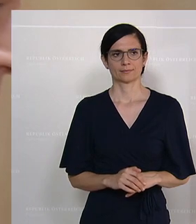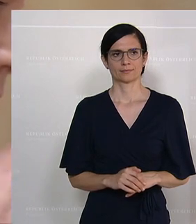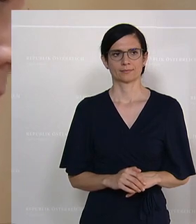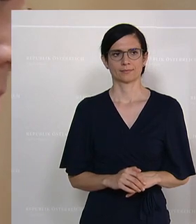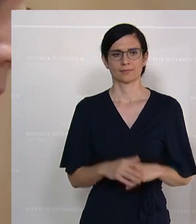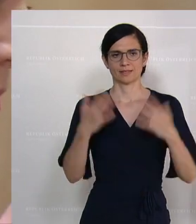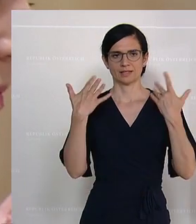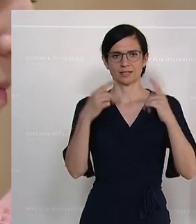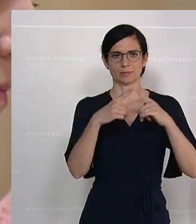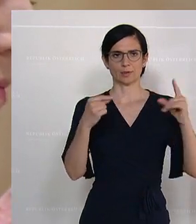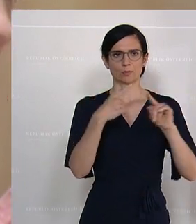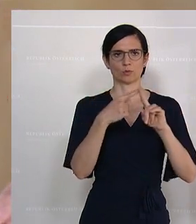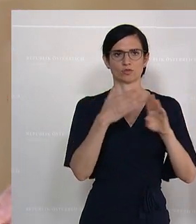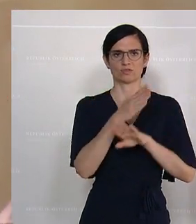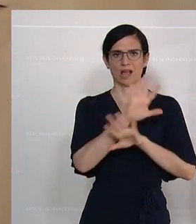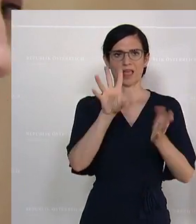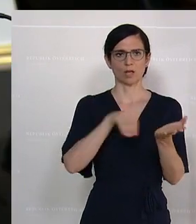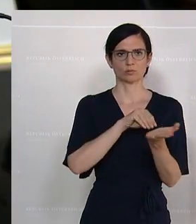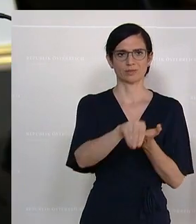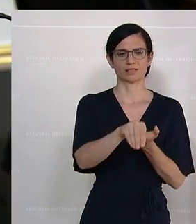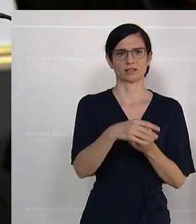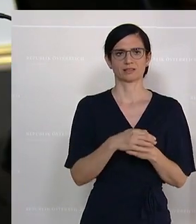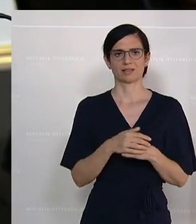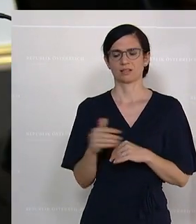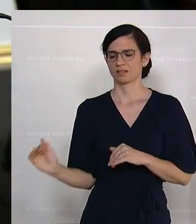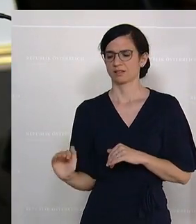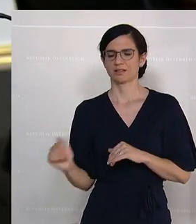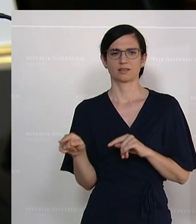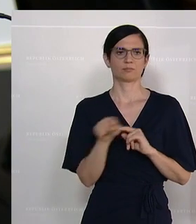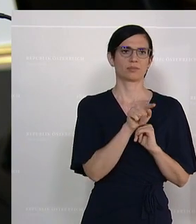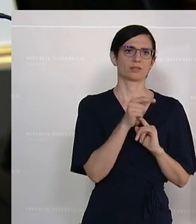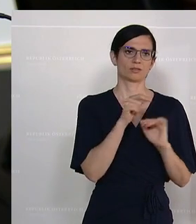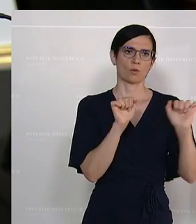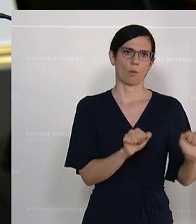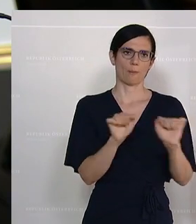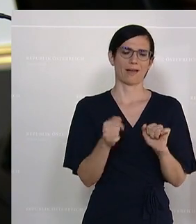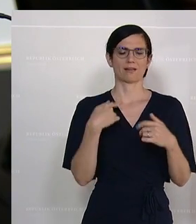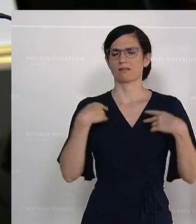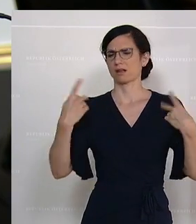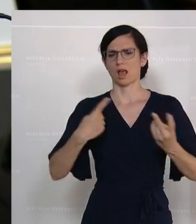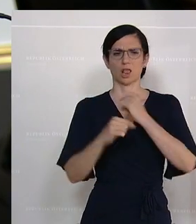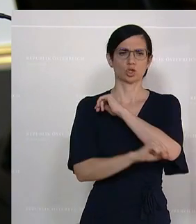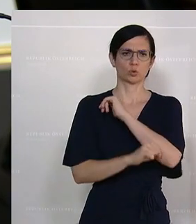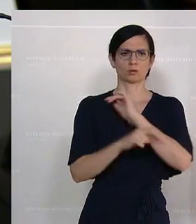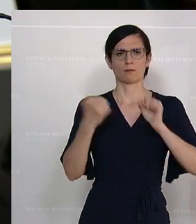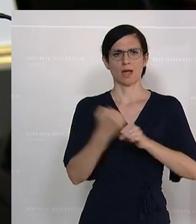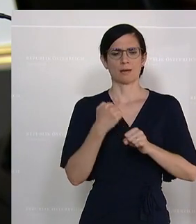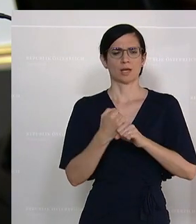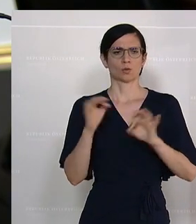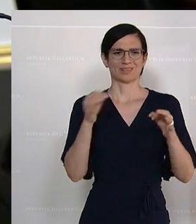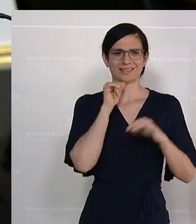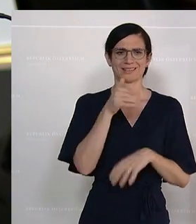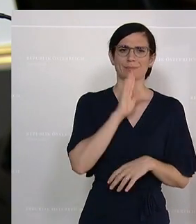der klima bonus werden alle ausgezahlt sie wissen es vom kleinkind bis zur großmutter egal ob man studiert gerade in arbeit ist oder nicht oder